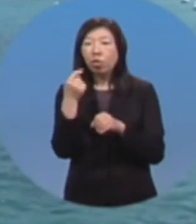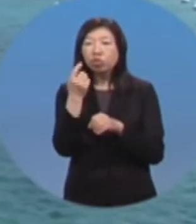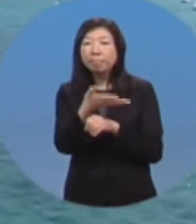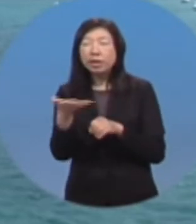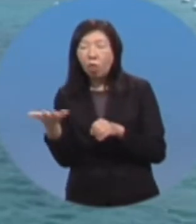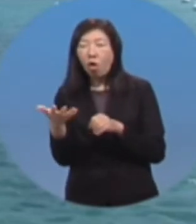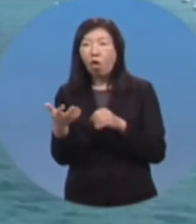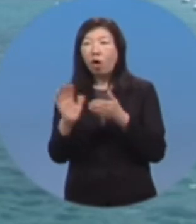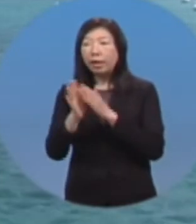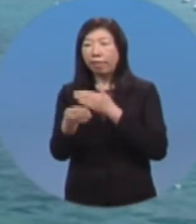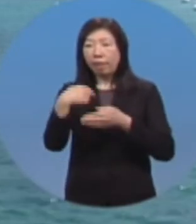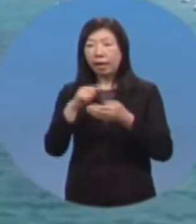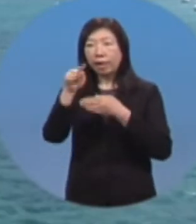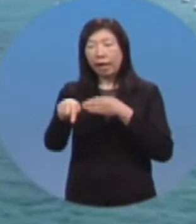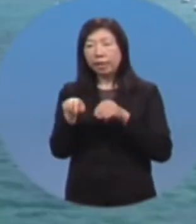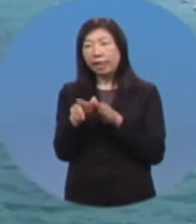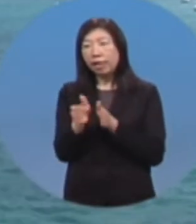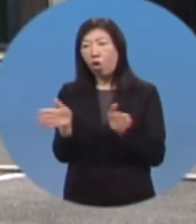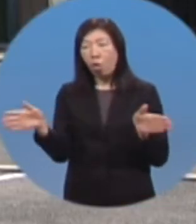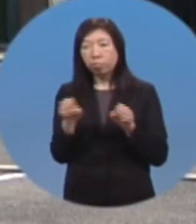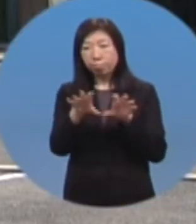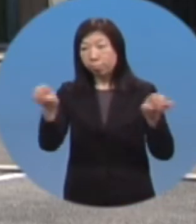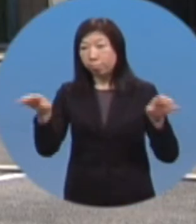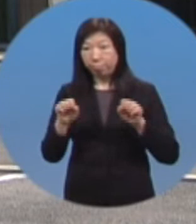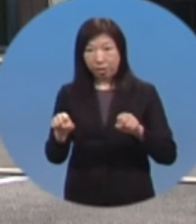県内外に広く発信します。